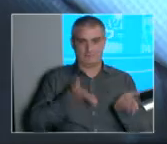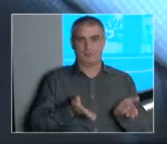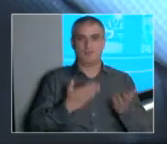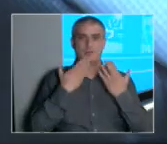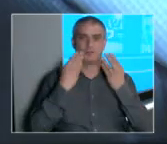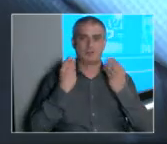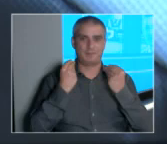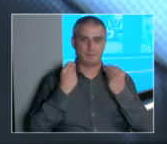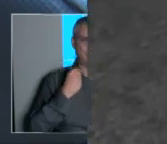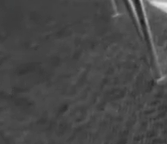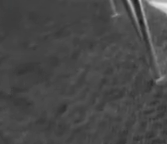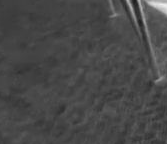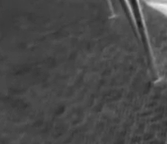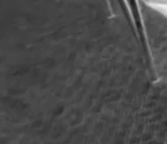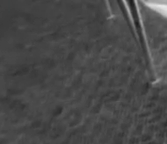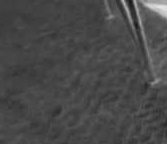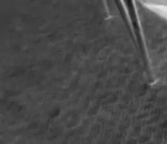תודה רבה. תודה רבה.